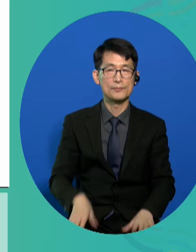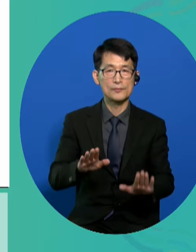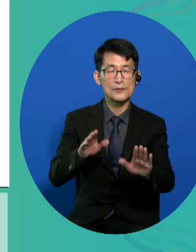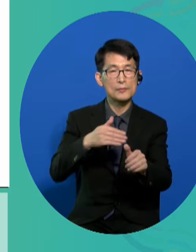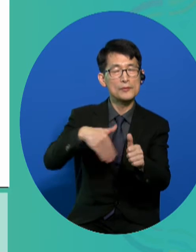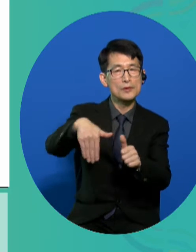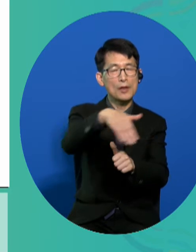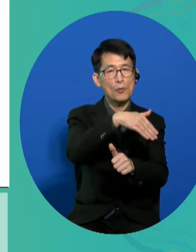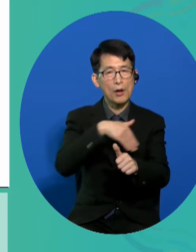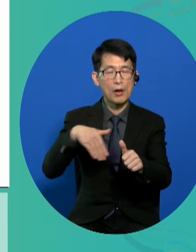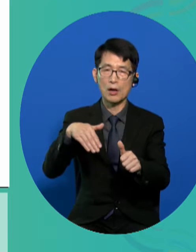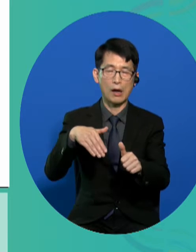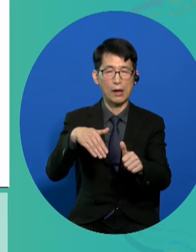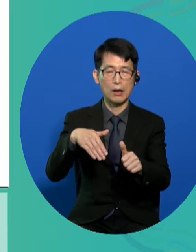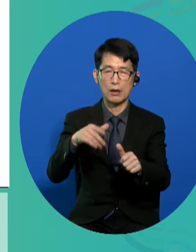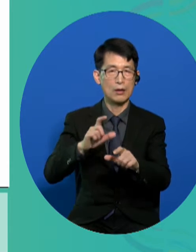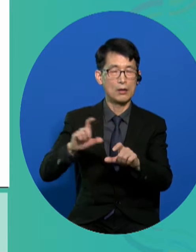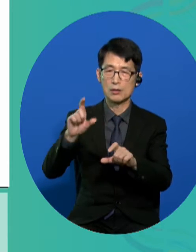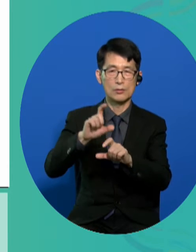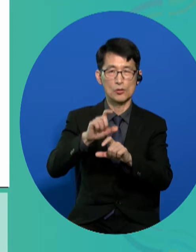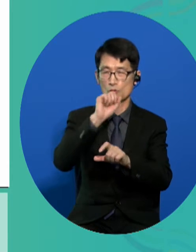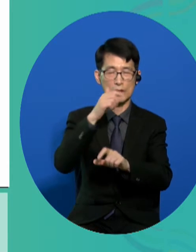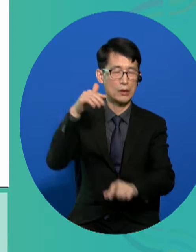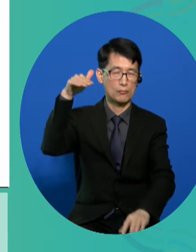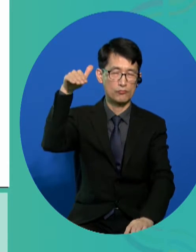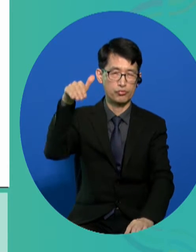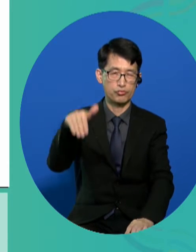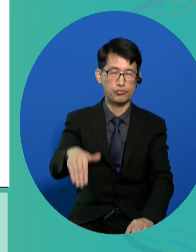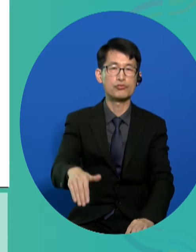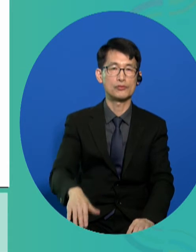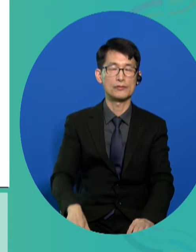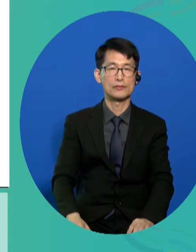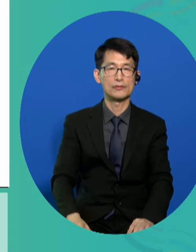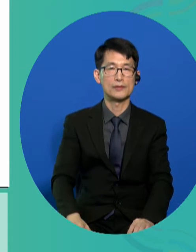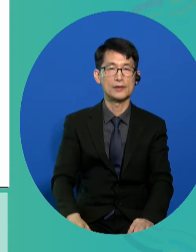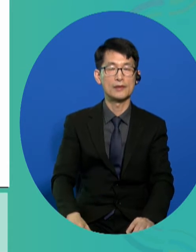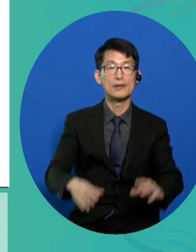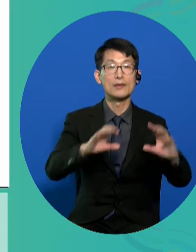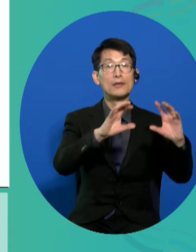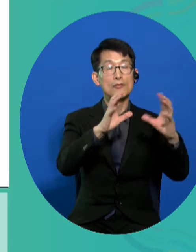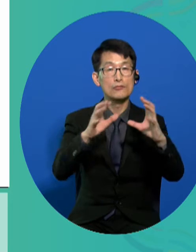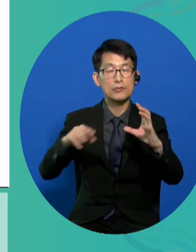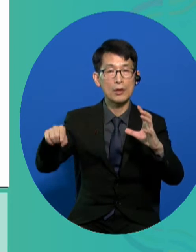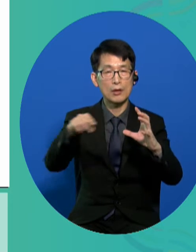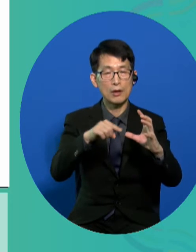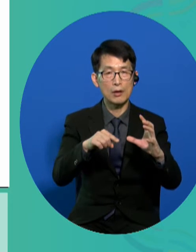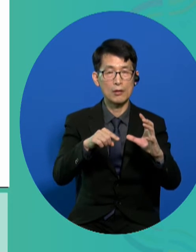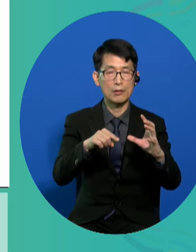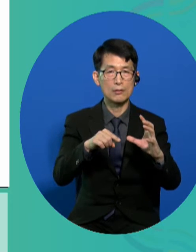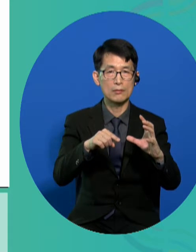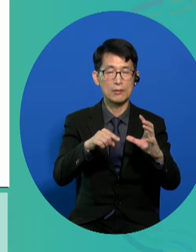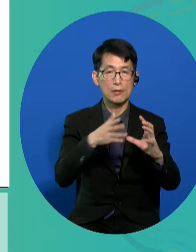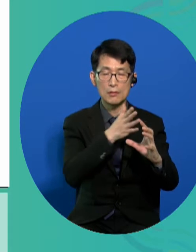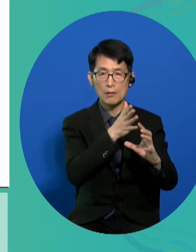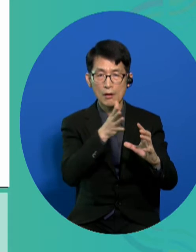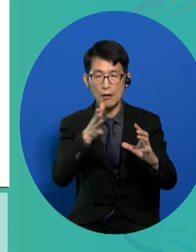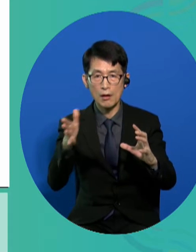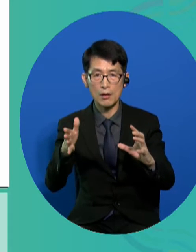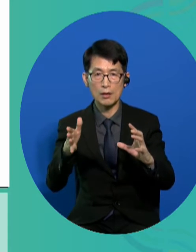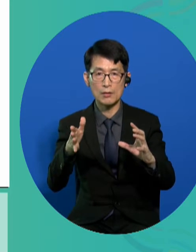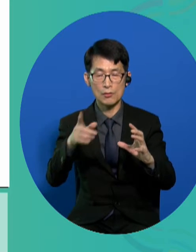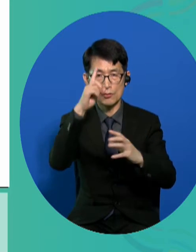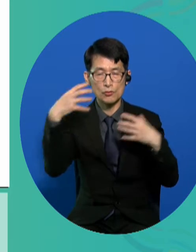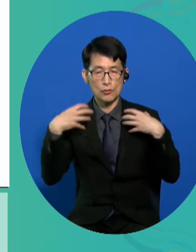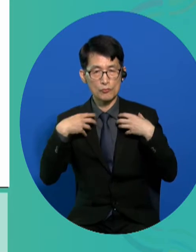상황이 더 악화되고 있음을 보여줍니다. 이 지수는 국가가 이러한 모든 영역에서 어떠한 정책을 가지고